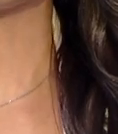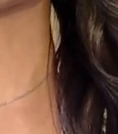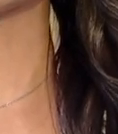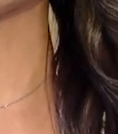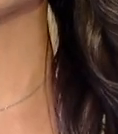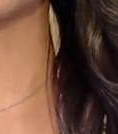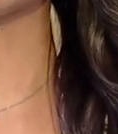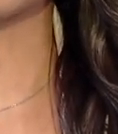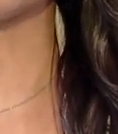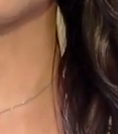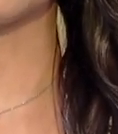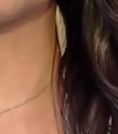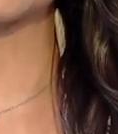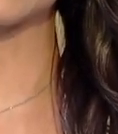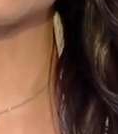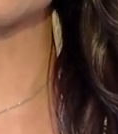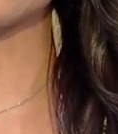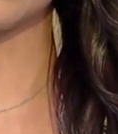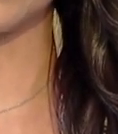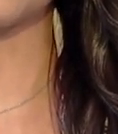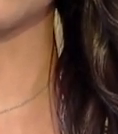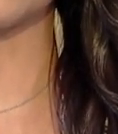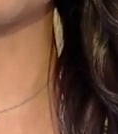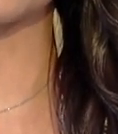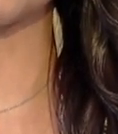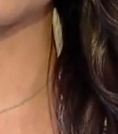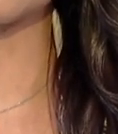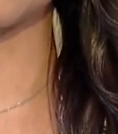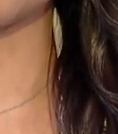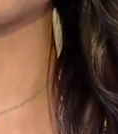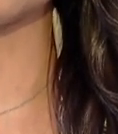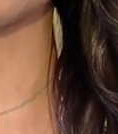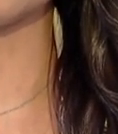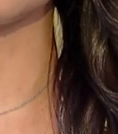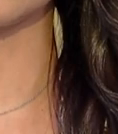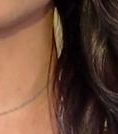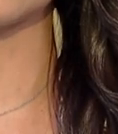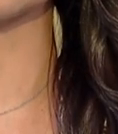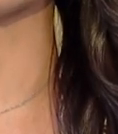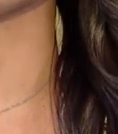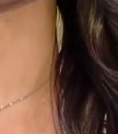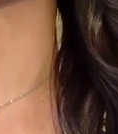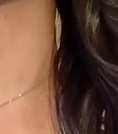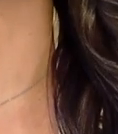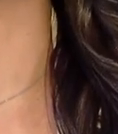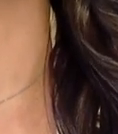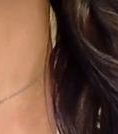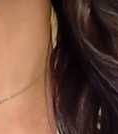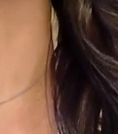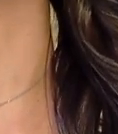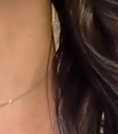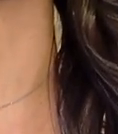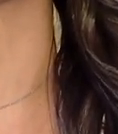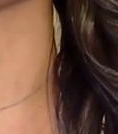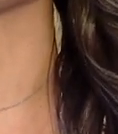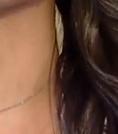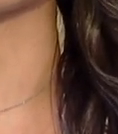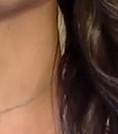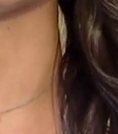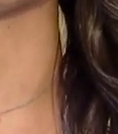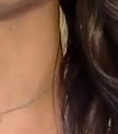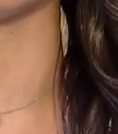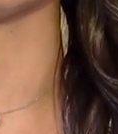هو للمزيد من المتابعة والتحليل حول المؤتمر الصحفي للهيئة الوطنية للانتخابات